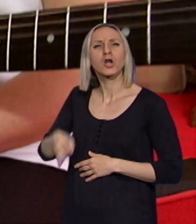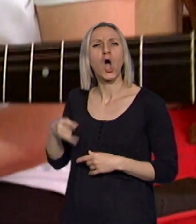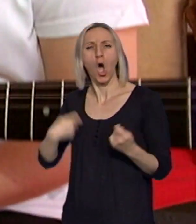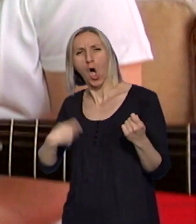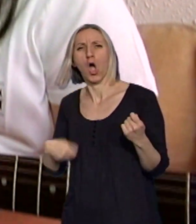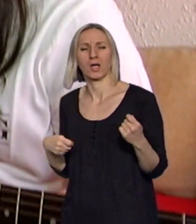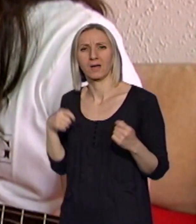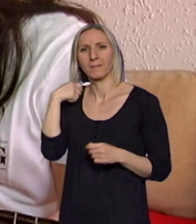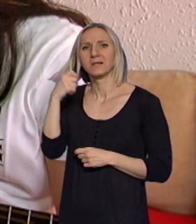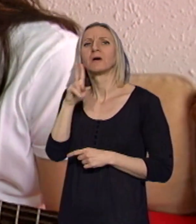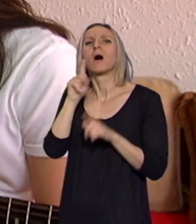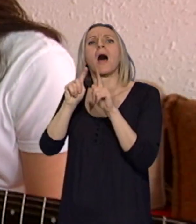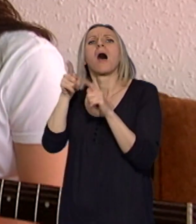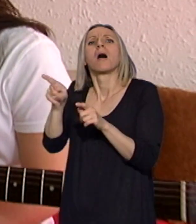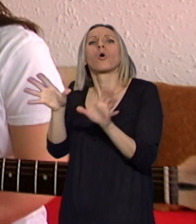bendovi?